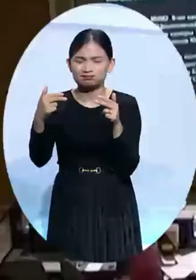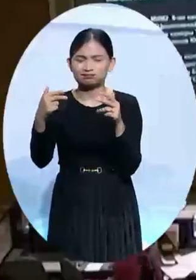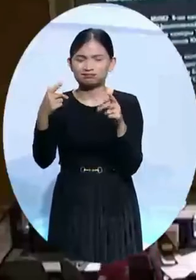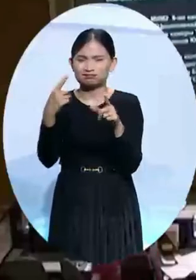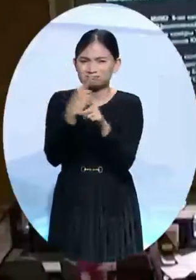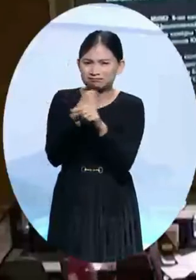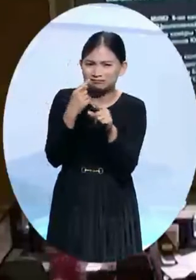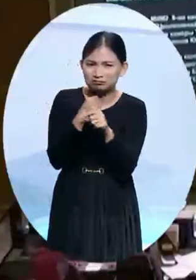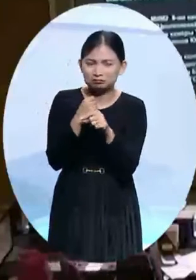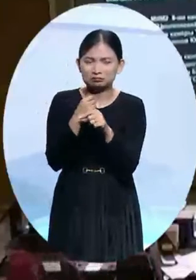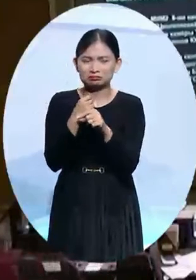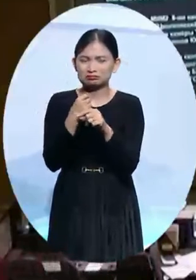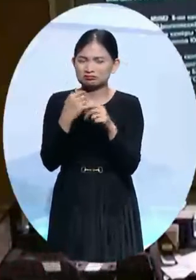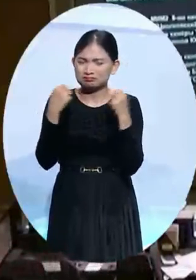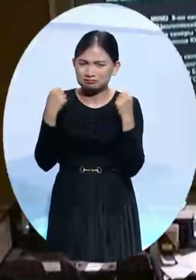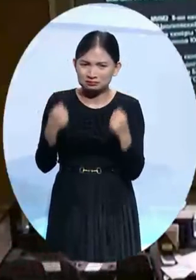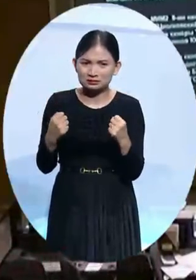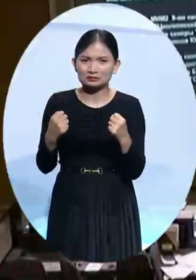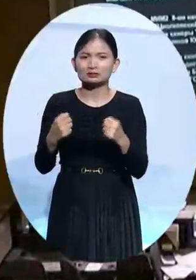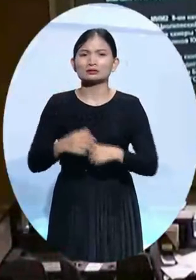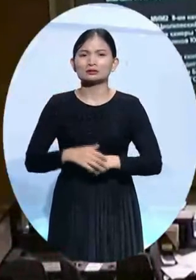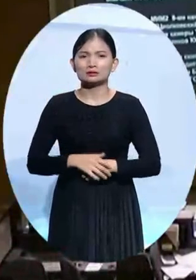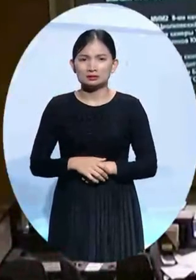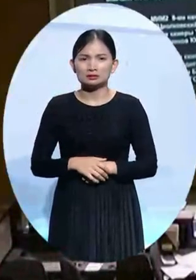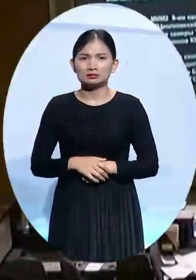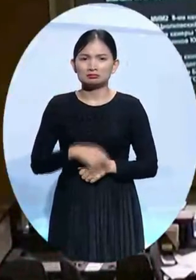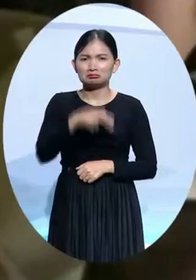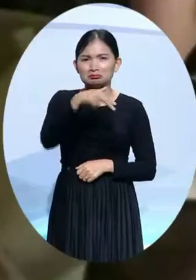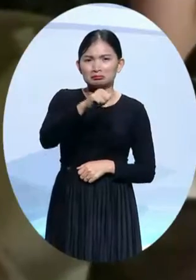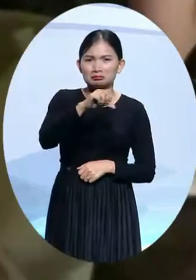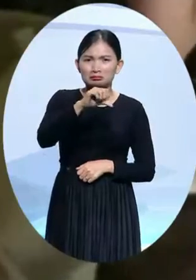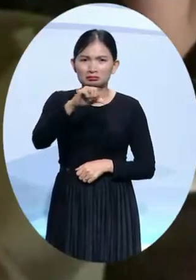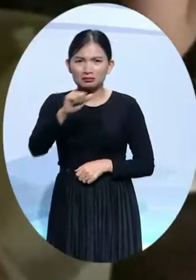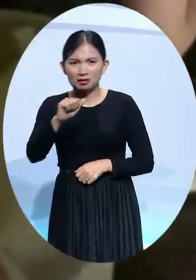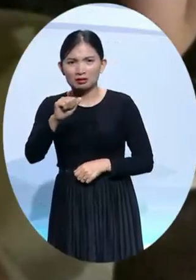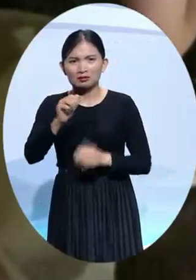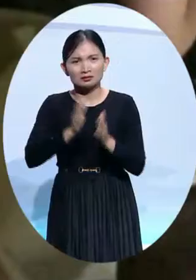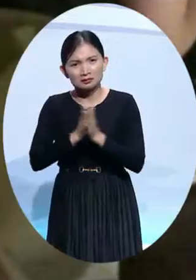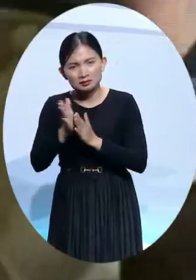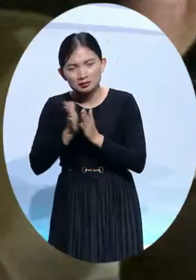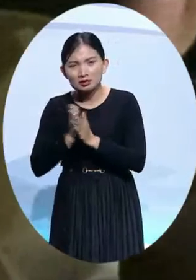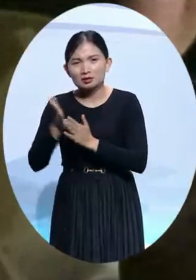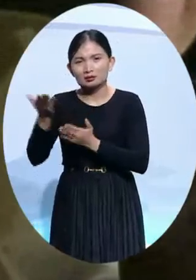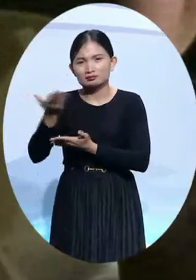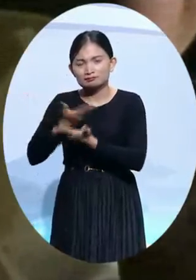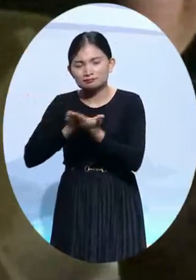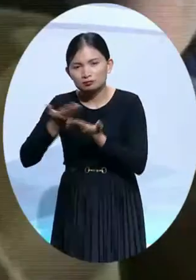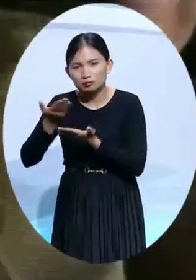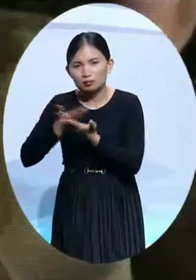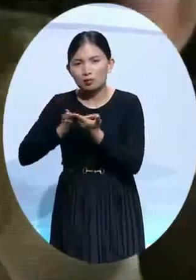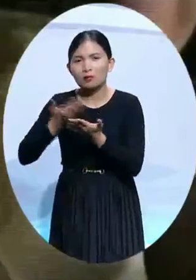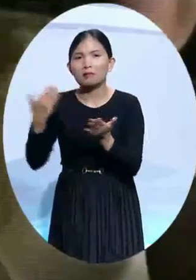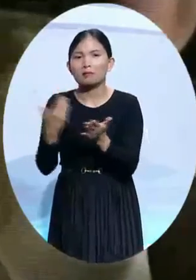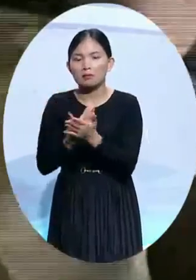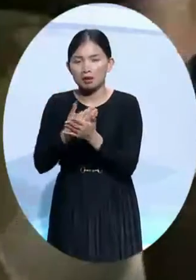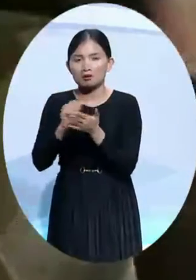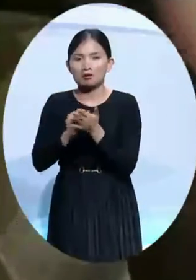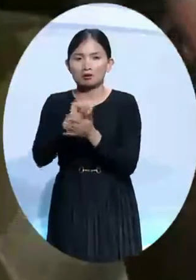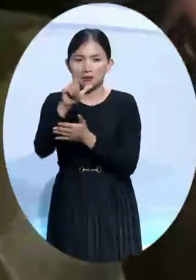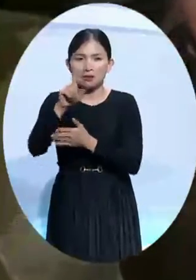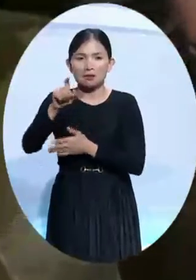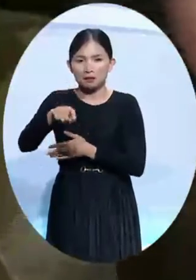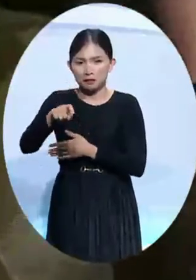NASA vẫn đi đến một thỏa thuận hồi đầu tháng 7 để các phi hành gia của hai bên tiếp tục di chuyển lên xuống trạm ISS bằng tàu vũ trụ của